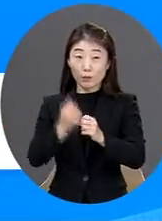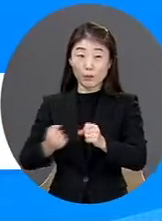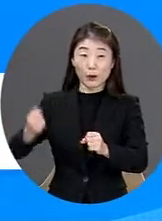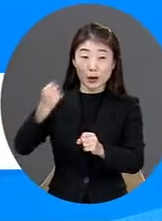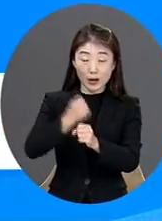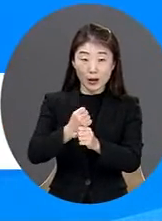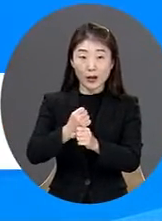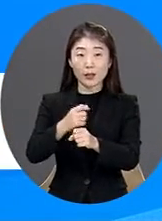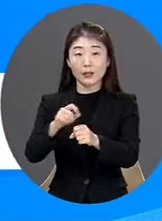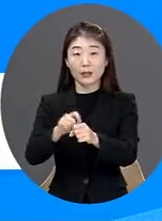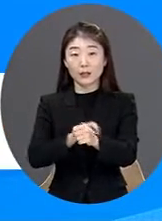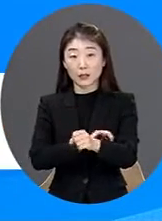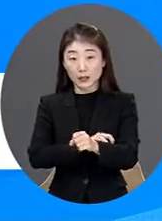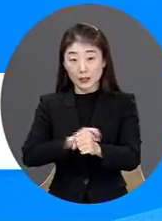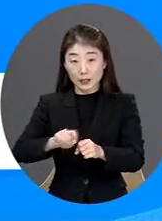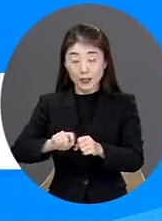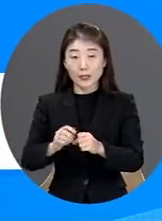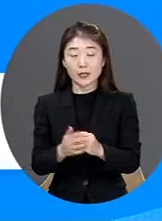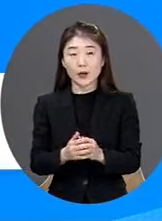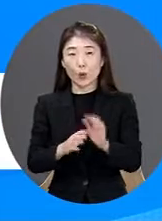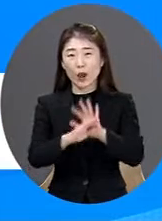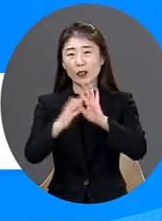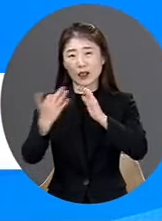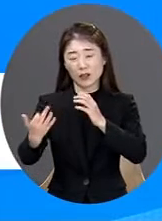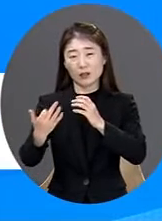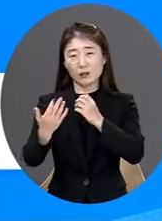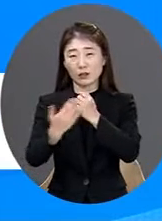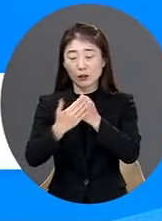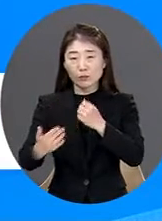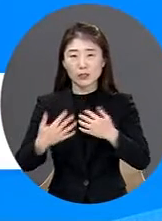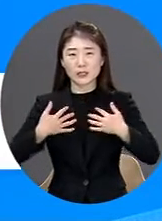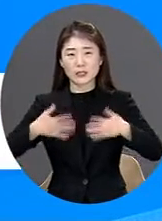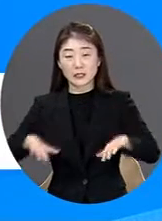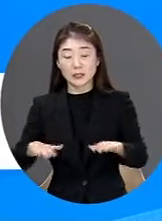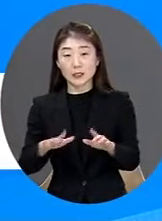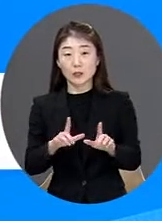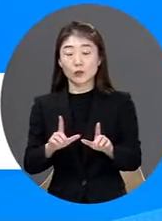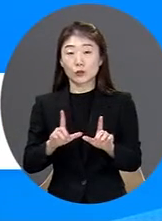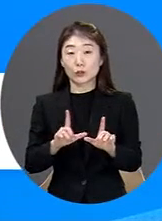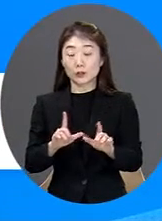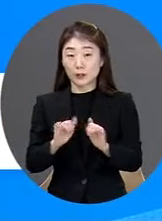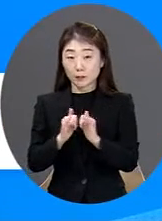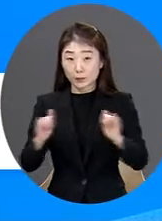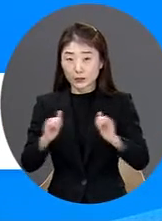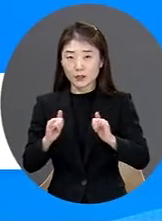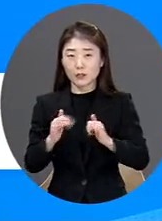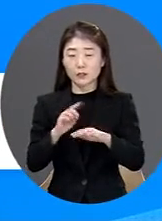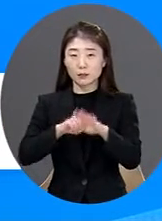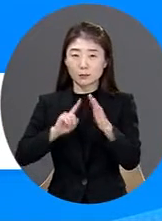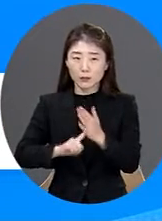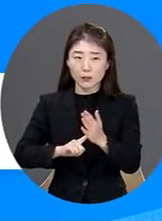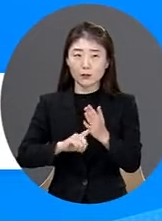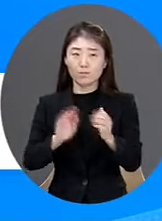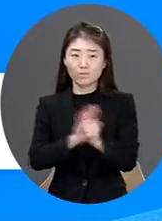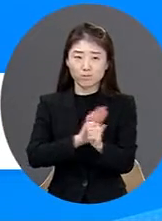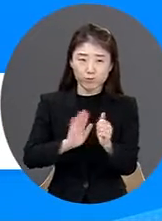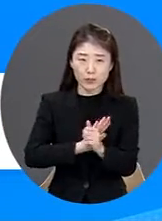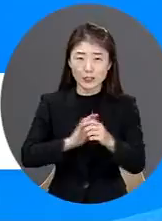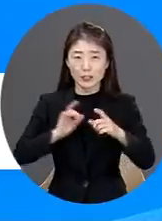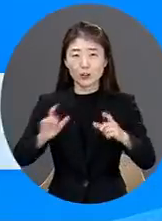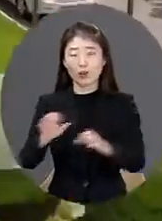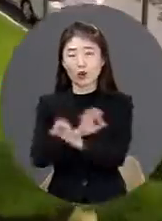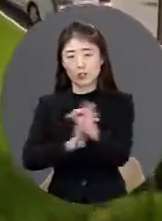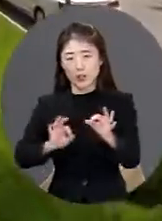특히 코로나로 지친 도민들 뭐 심리 안정, 그다음에 지역 경제 회복 쪽으로 집중이 될것